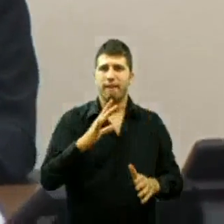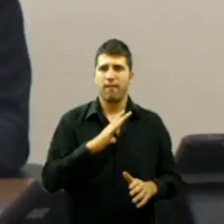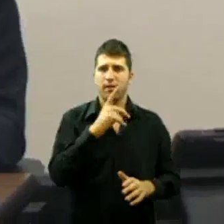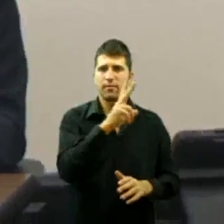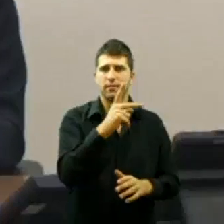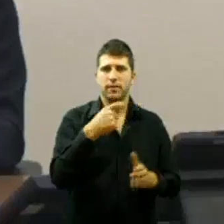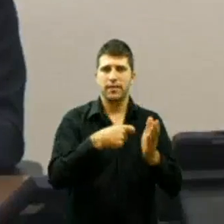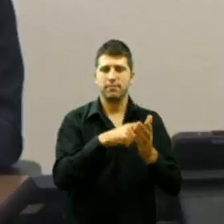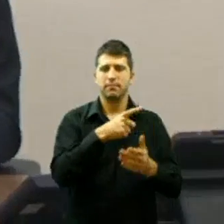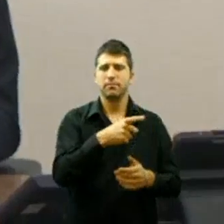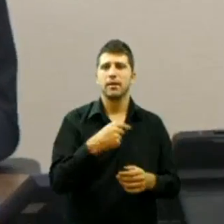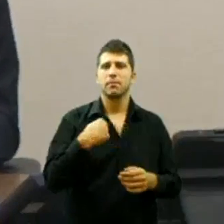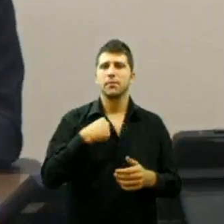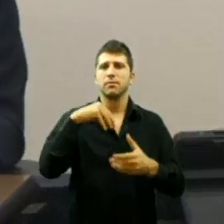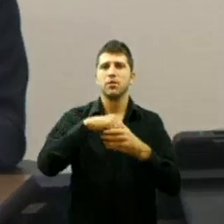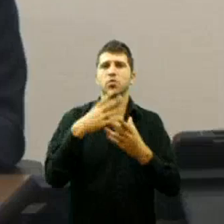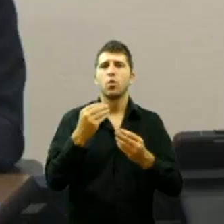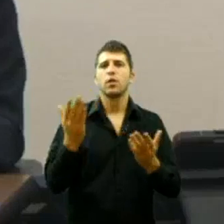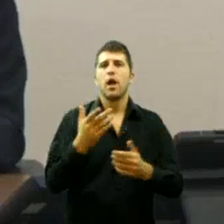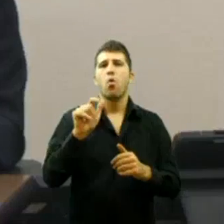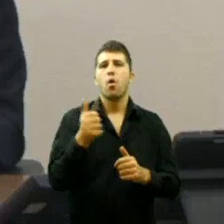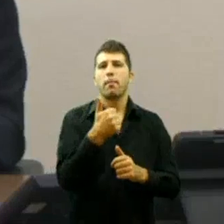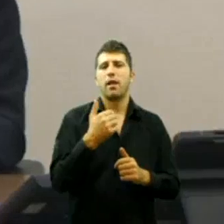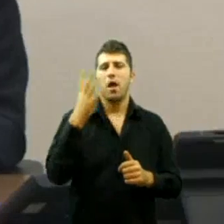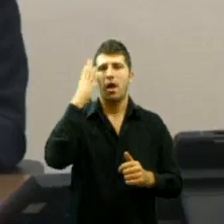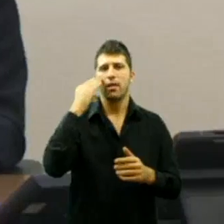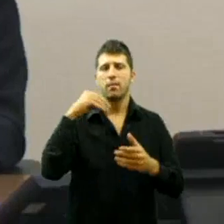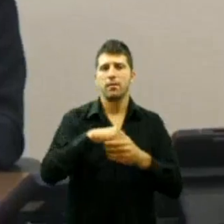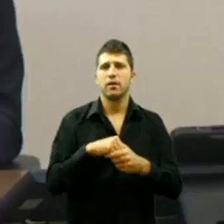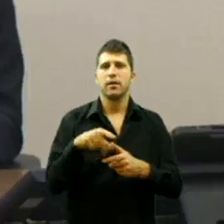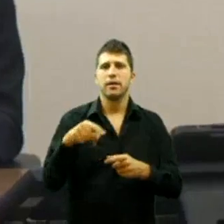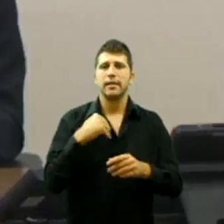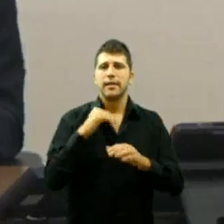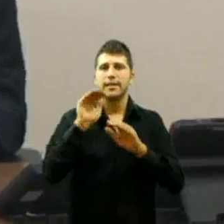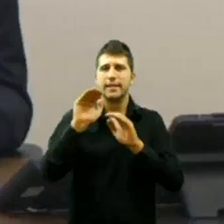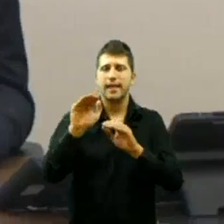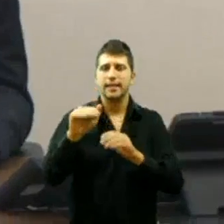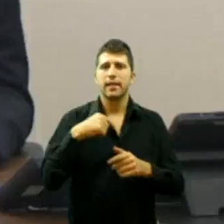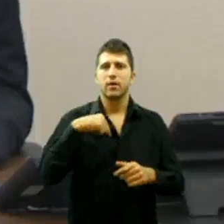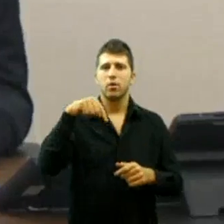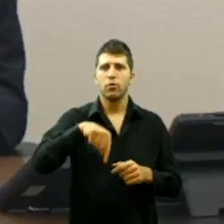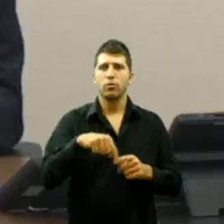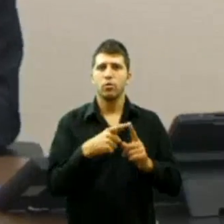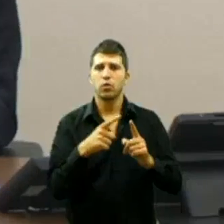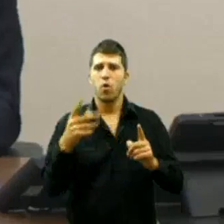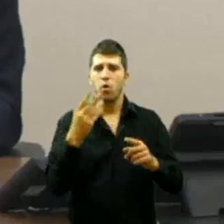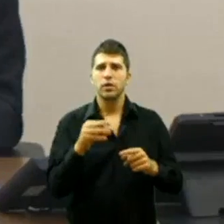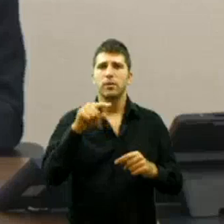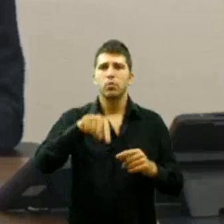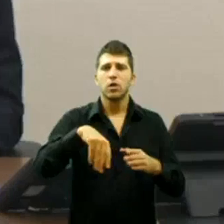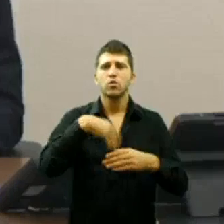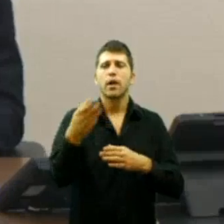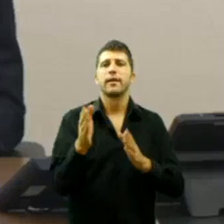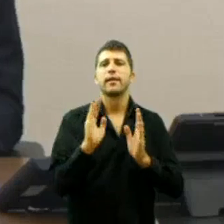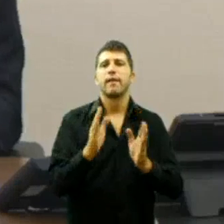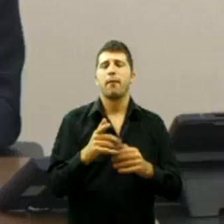olması bizim için çok daha önemli ve anlamlı. Desteğimiz bugün ne kadar olduğu gibi bundan sonra da